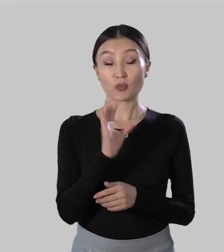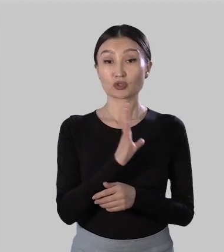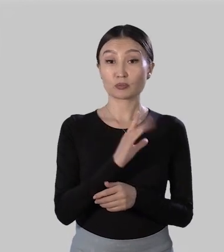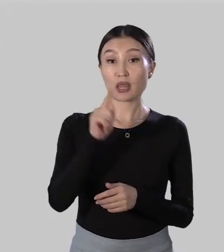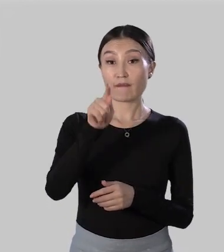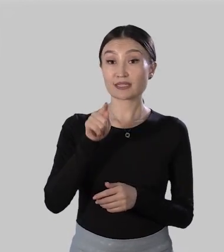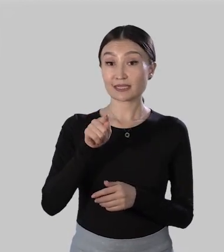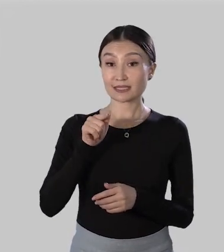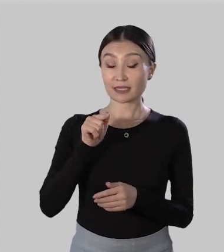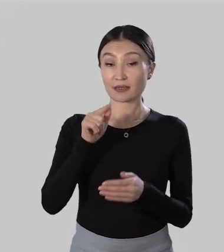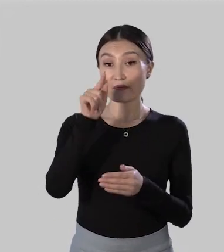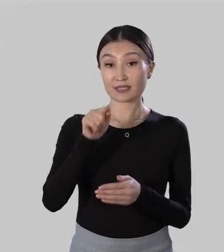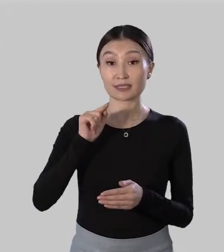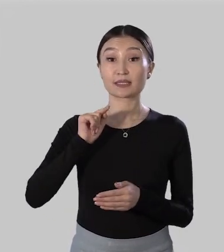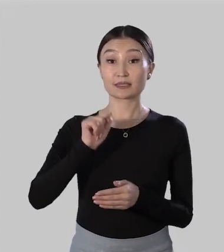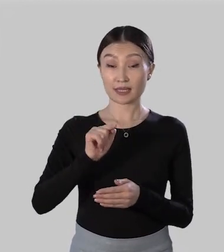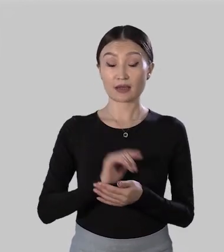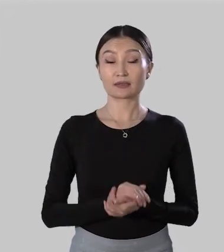быть и восклицательный знак.